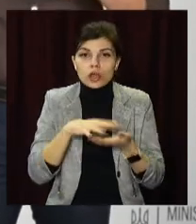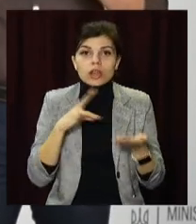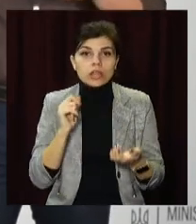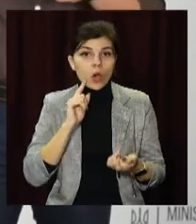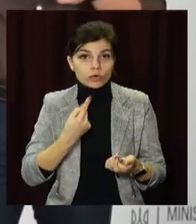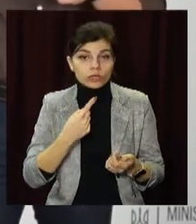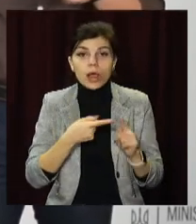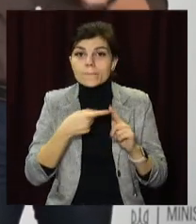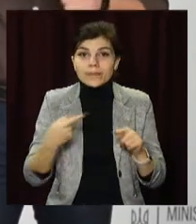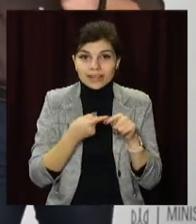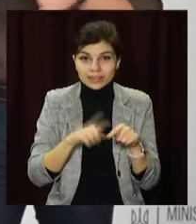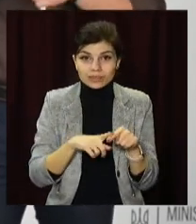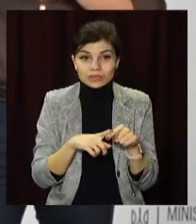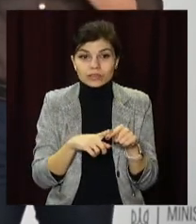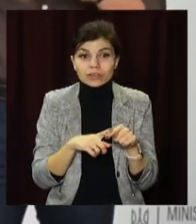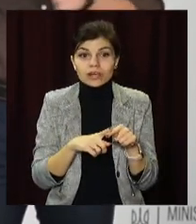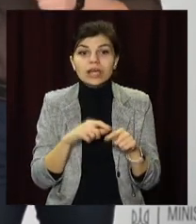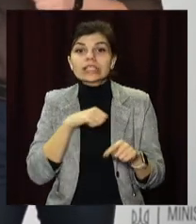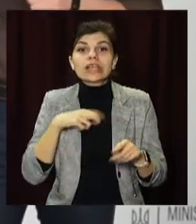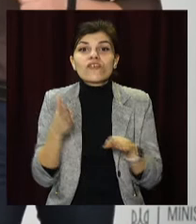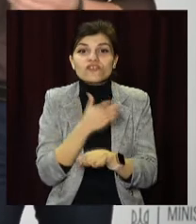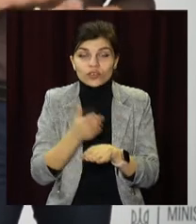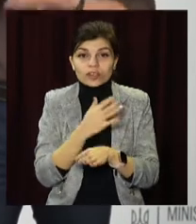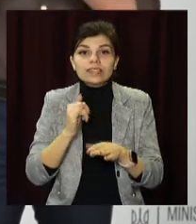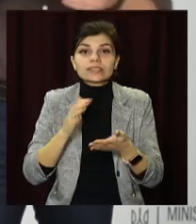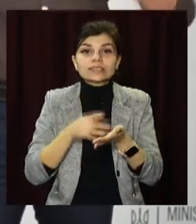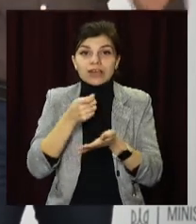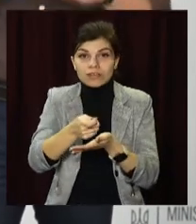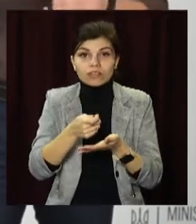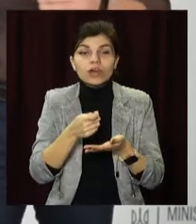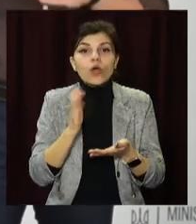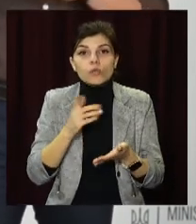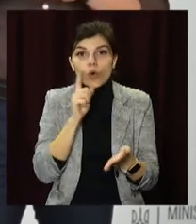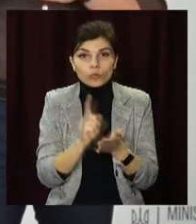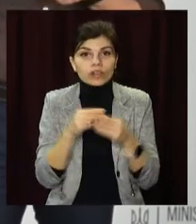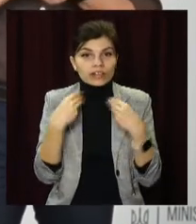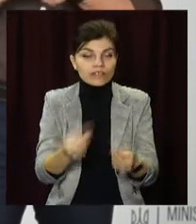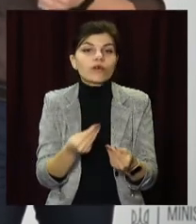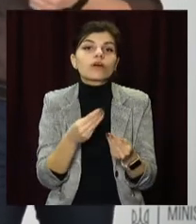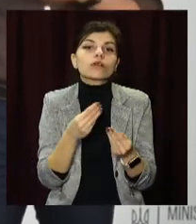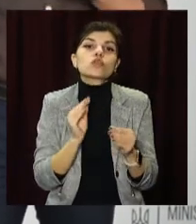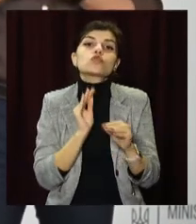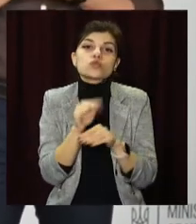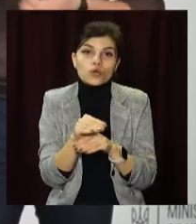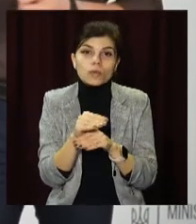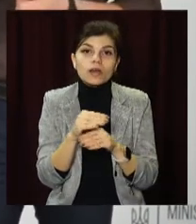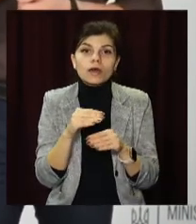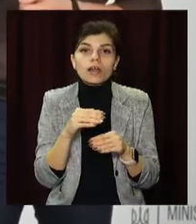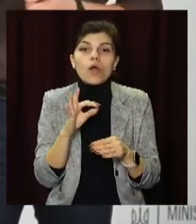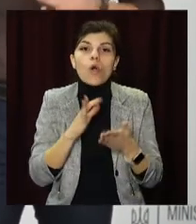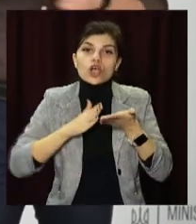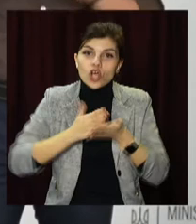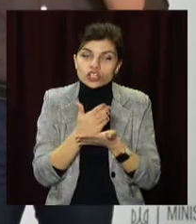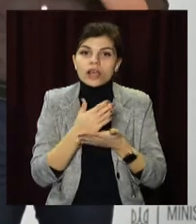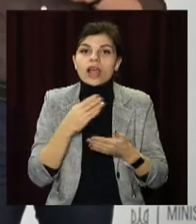періоду самі виробники і заявники будуть зобов'язані надавати додаткові матеріали щодо якості, ефективності та